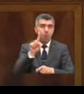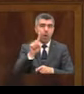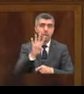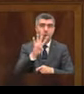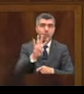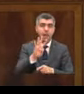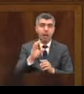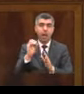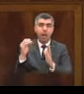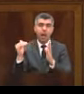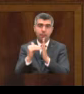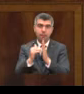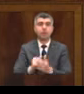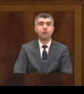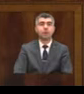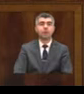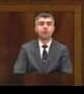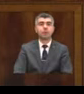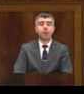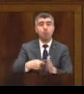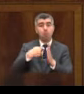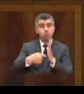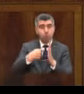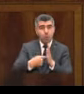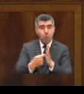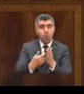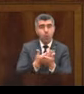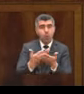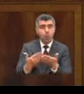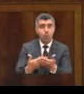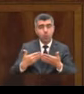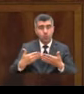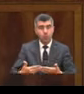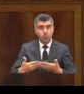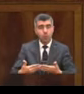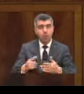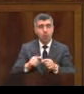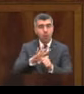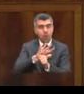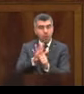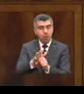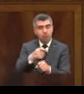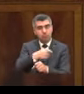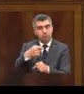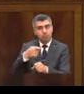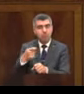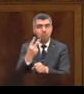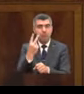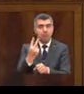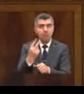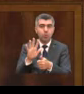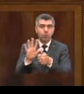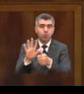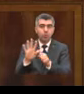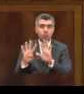شخص استفدوا، أتوقف عند المشاريع المدرة للدخل اللي وصلنا اليوم في الجائحة تم توزيع 269